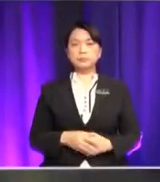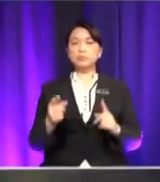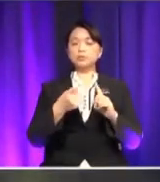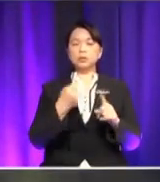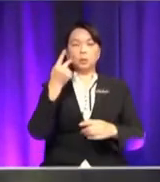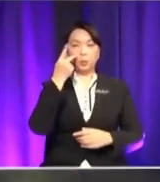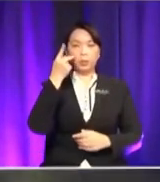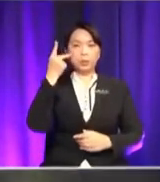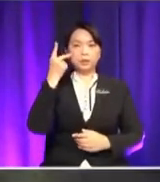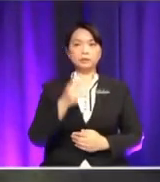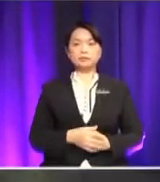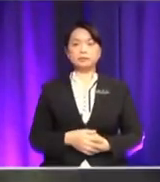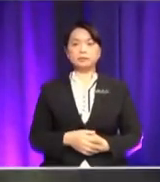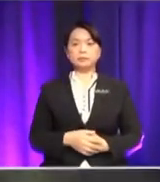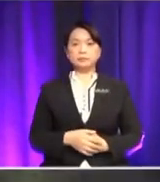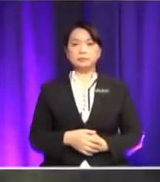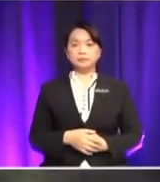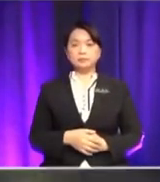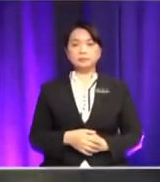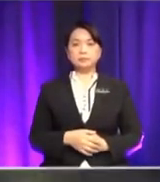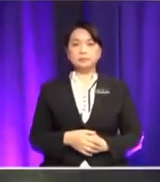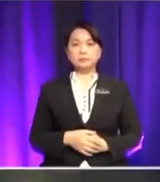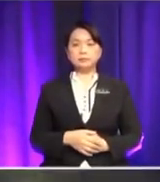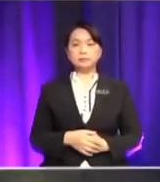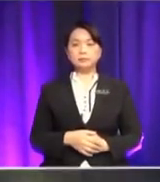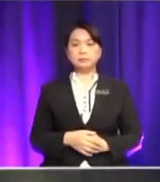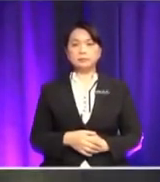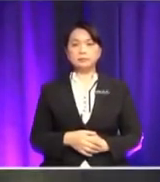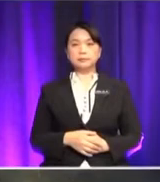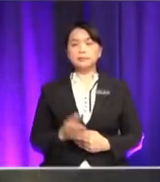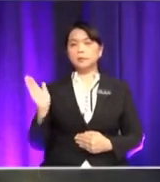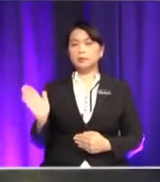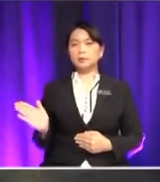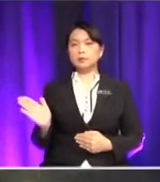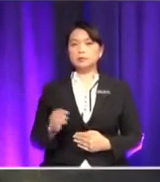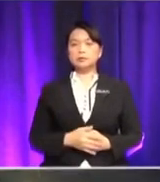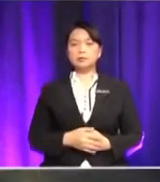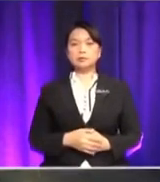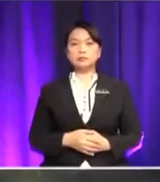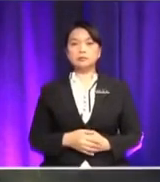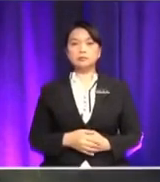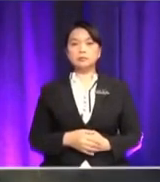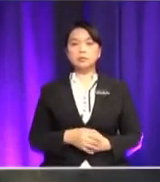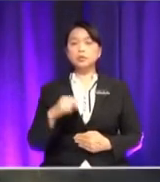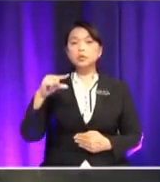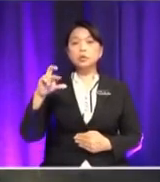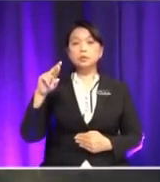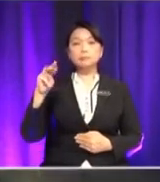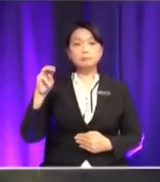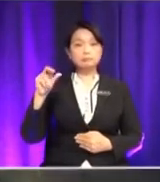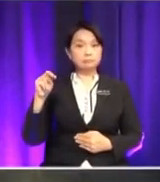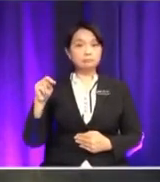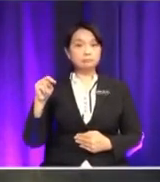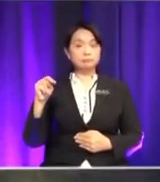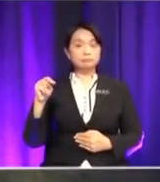dari Korean memadai semuanya oke dari mana nih ini adalah dari Jerman Jerman dia sama dengan negeri negara